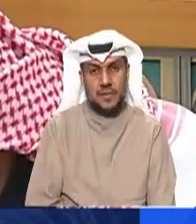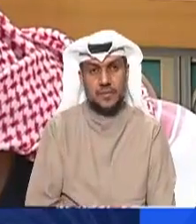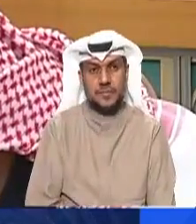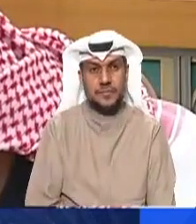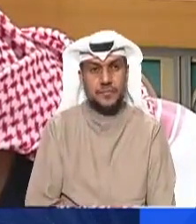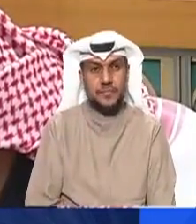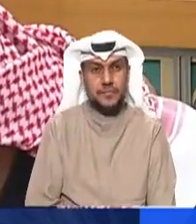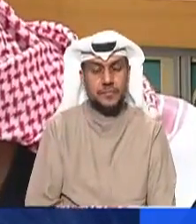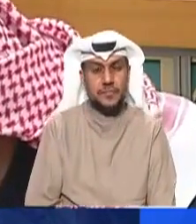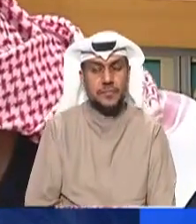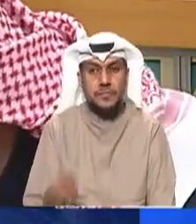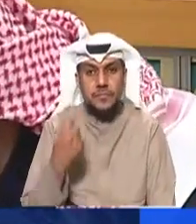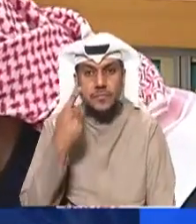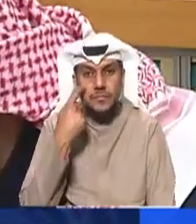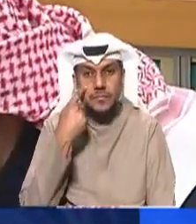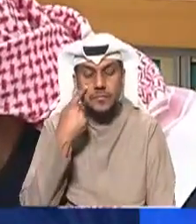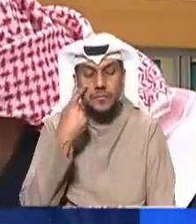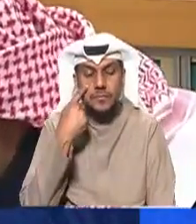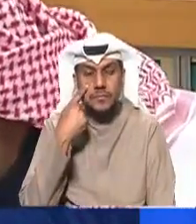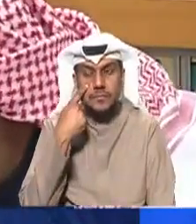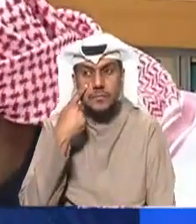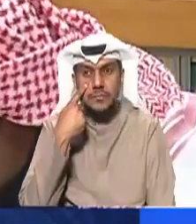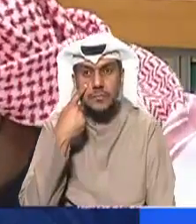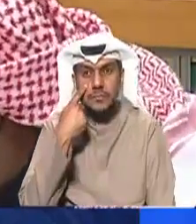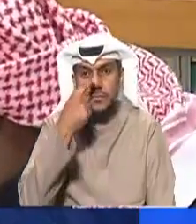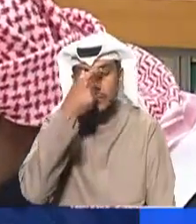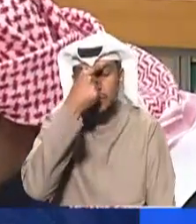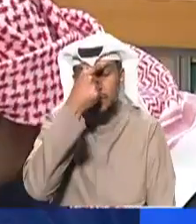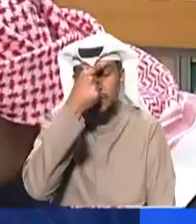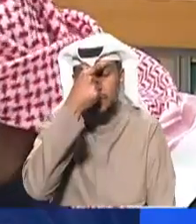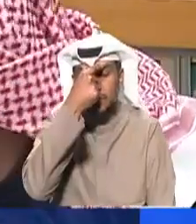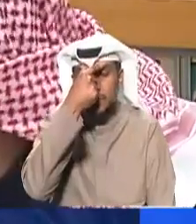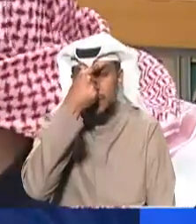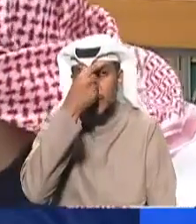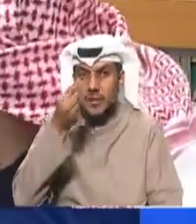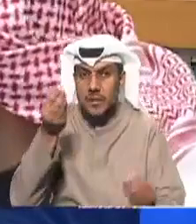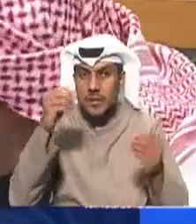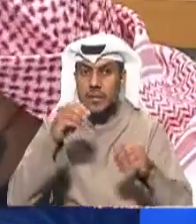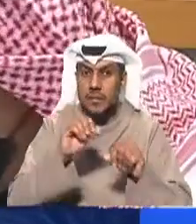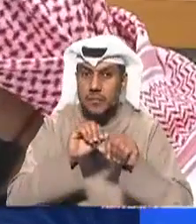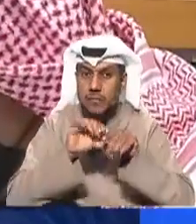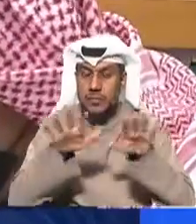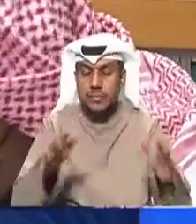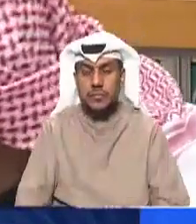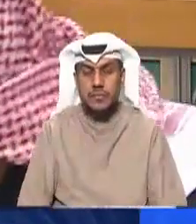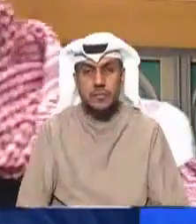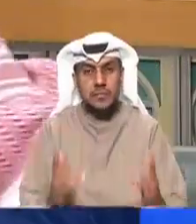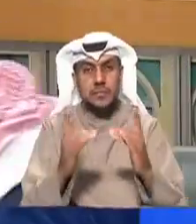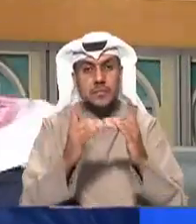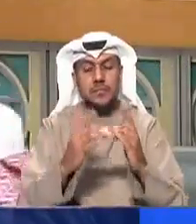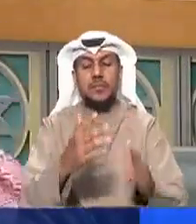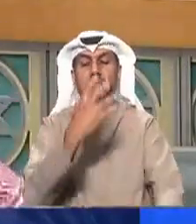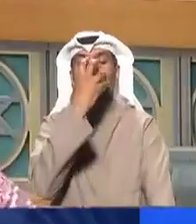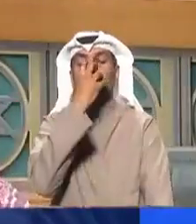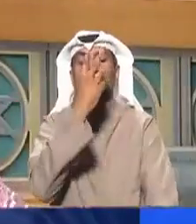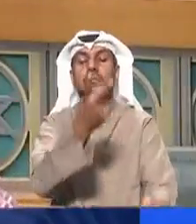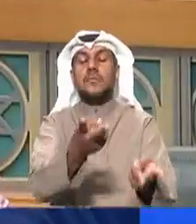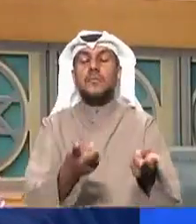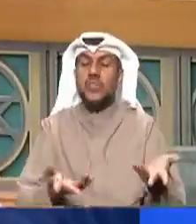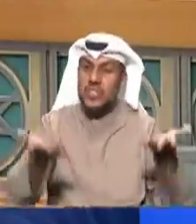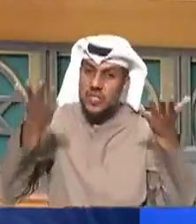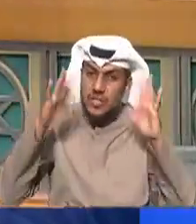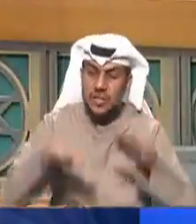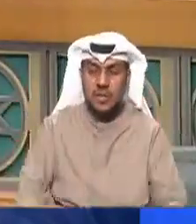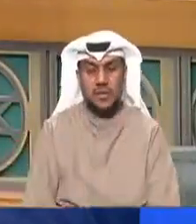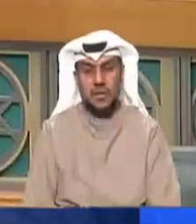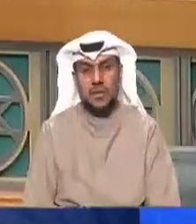في انشغال العناية المركزة، راح نشوف دخول مستشفى أكثر، راح نشوف أن مستشفى